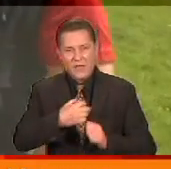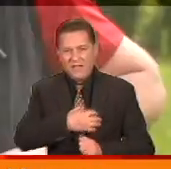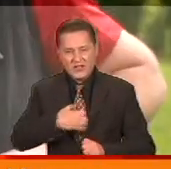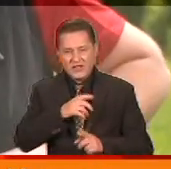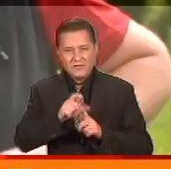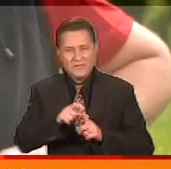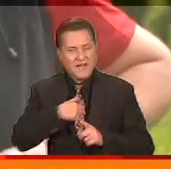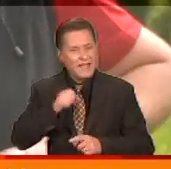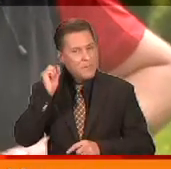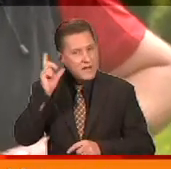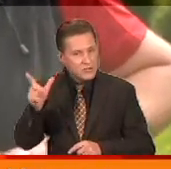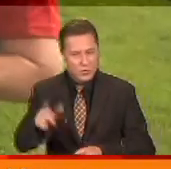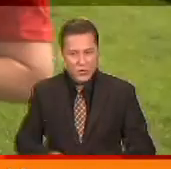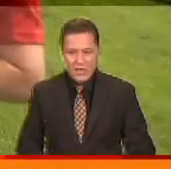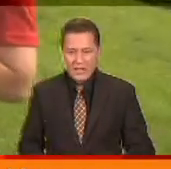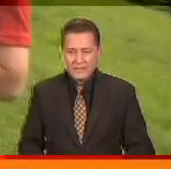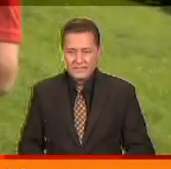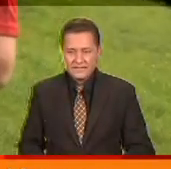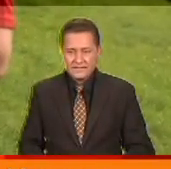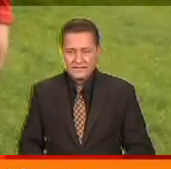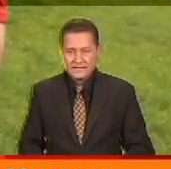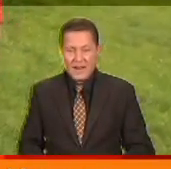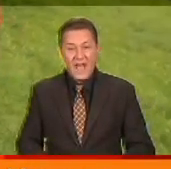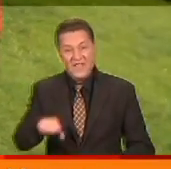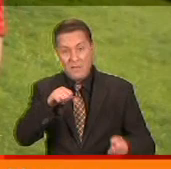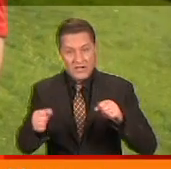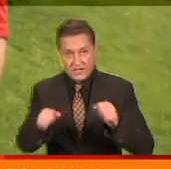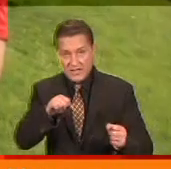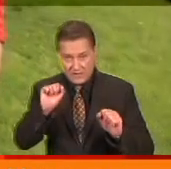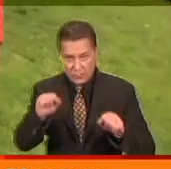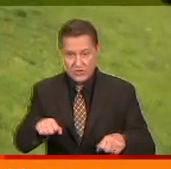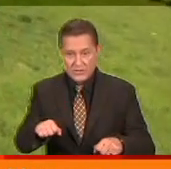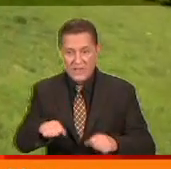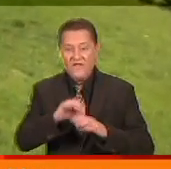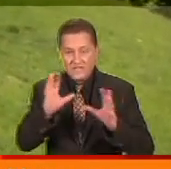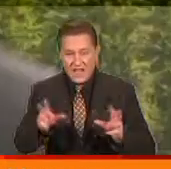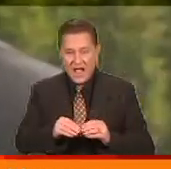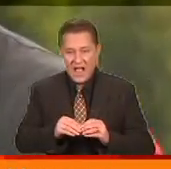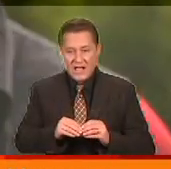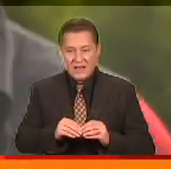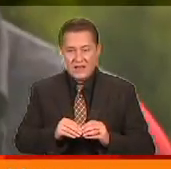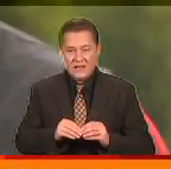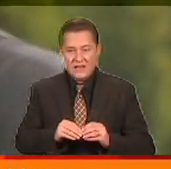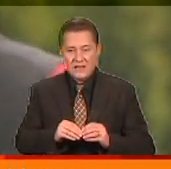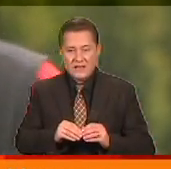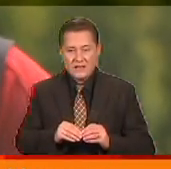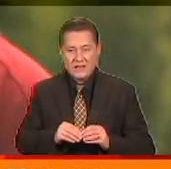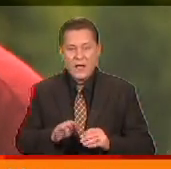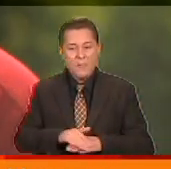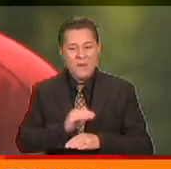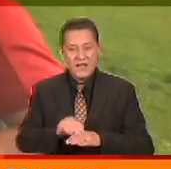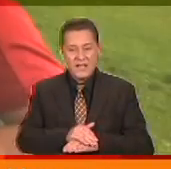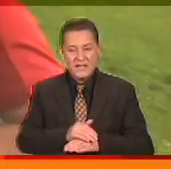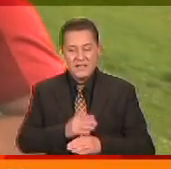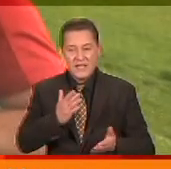їх прослухала, але це далі. На машині катали дівчатка? Взагалі на машині? Так, да, на машині, на коробці. Навіть права маю. Ну, молодець, якщо